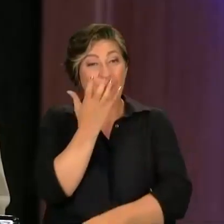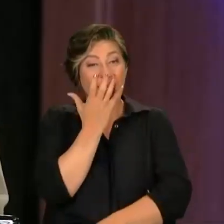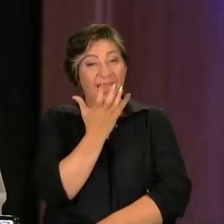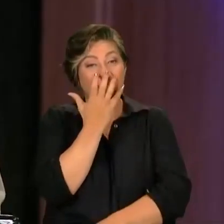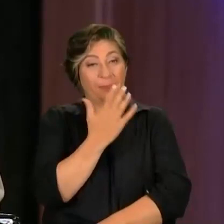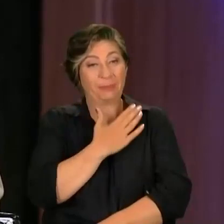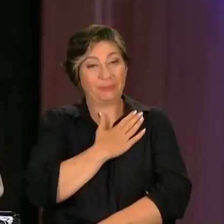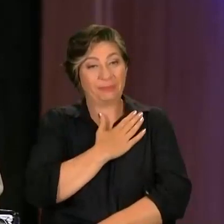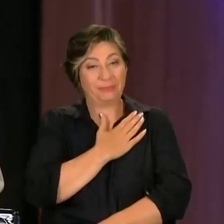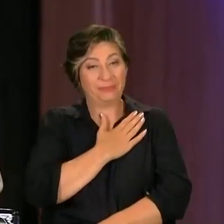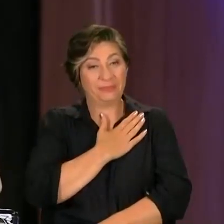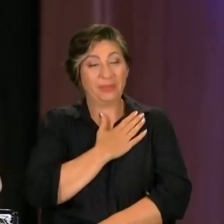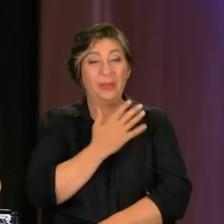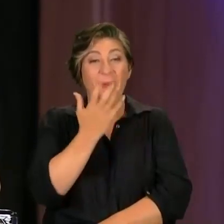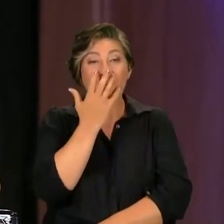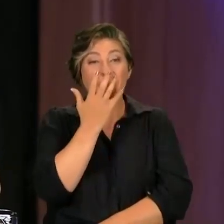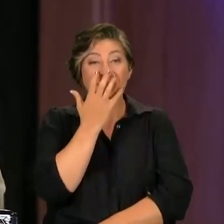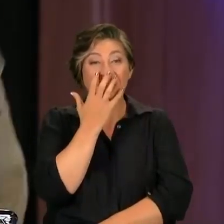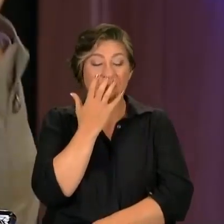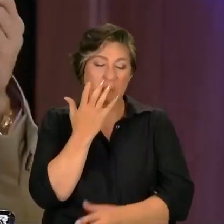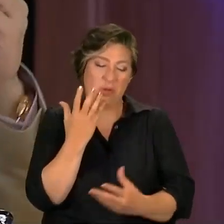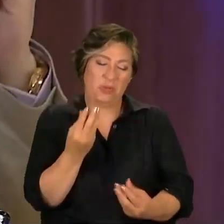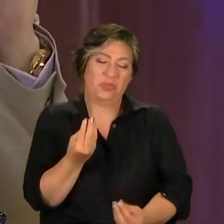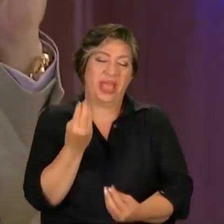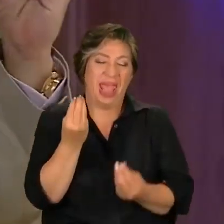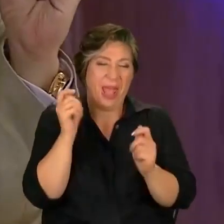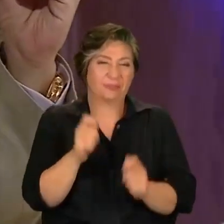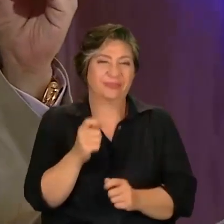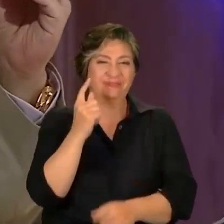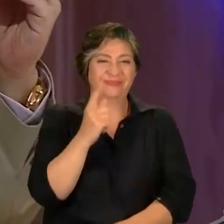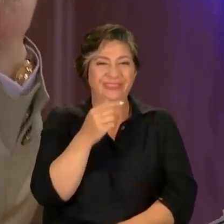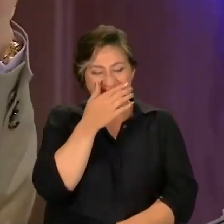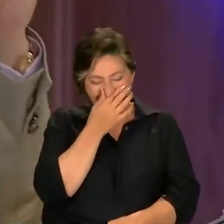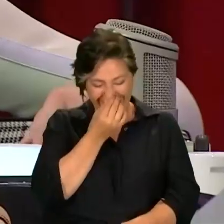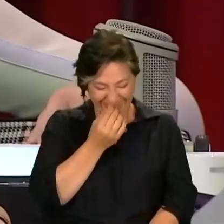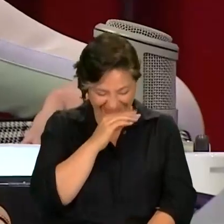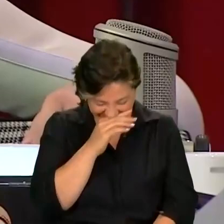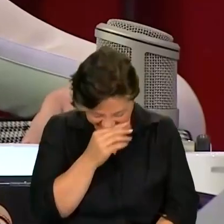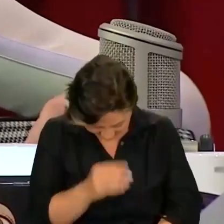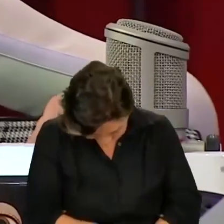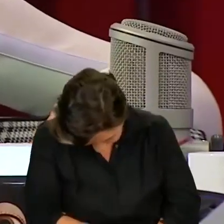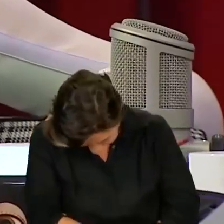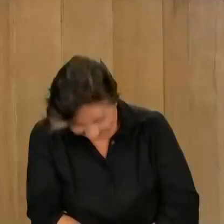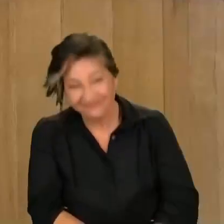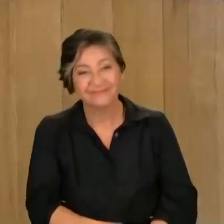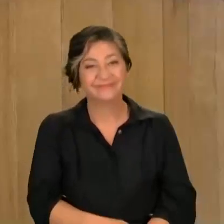bekledim. Ve beklediğime değdi. Şimdi bak, bir insan evladı düşün.